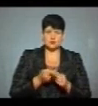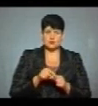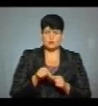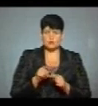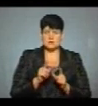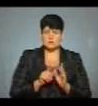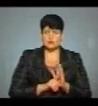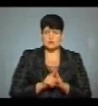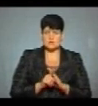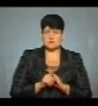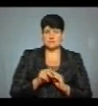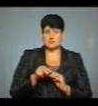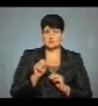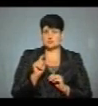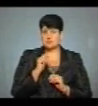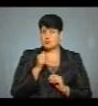тільки починається з 2011 року.